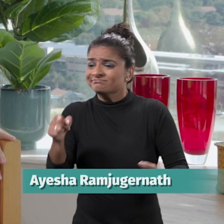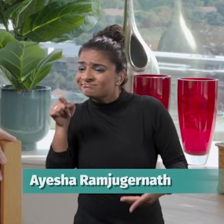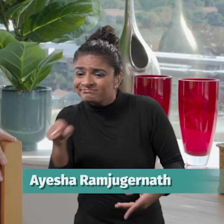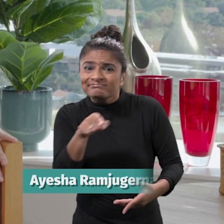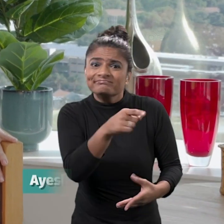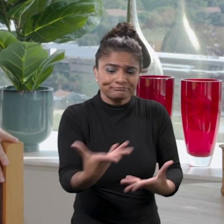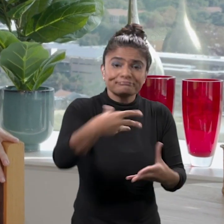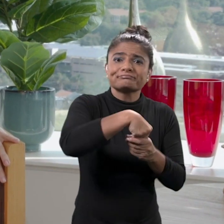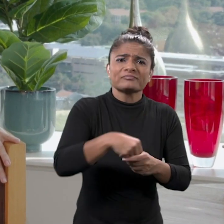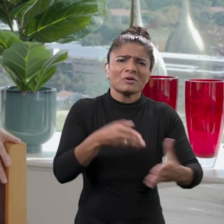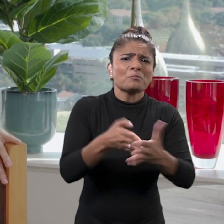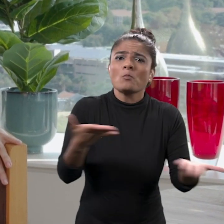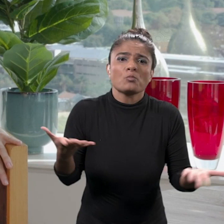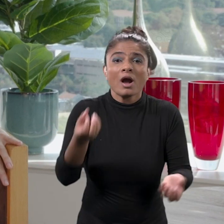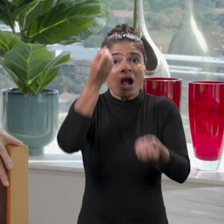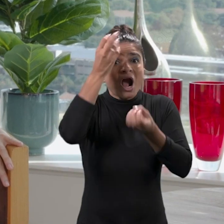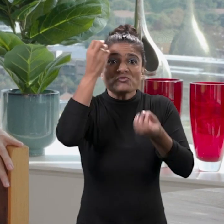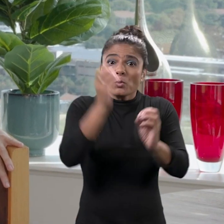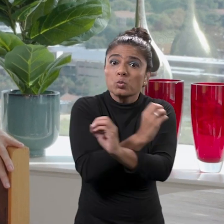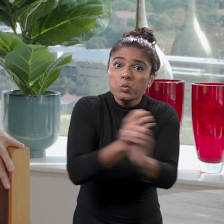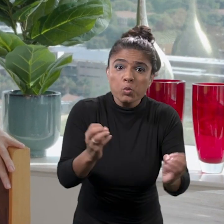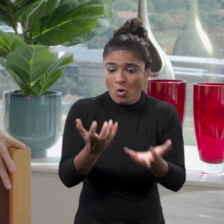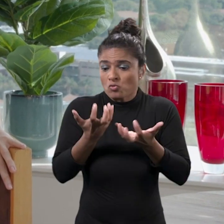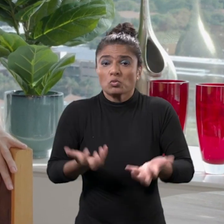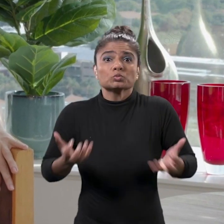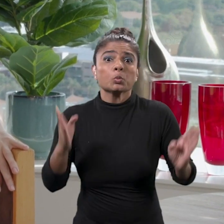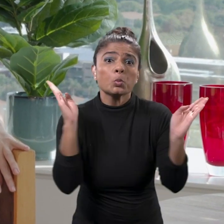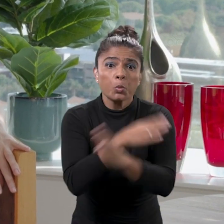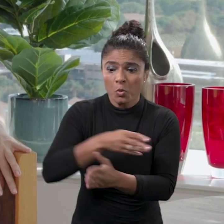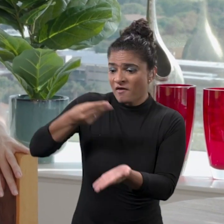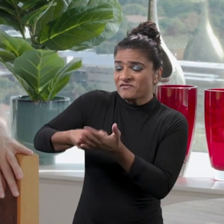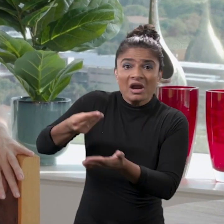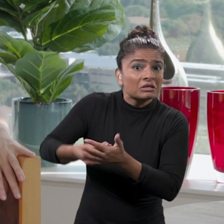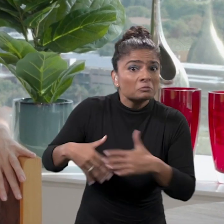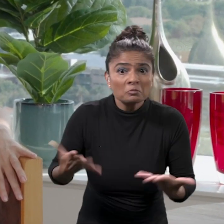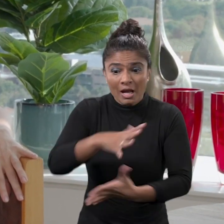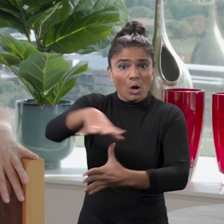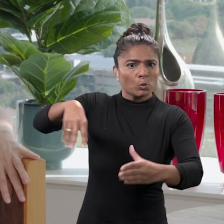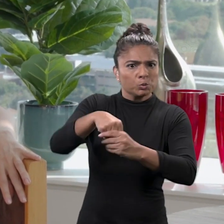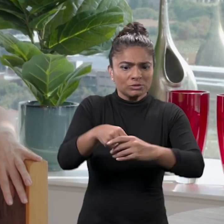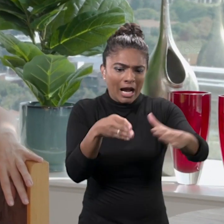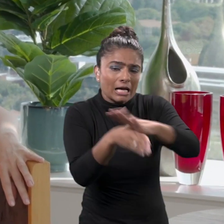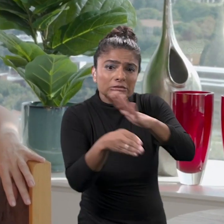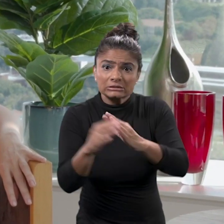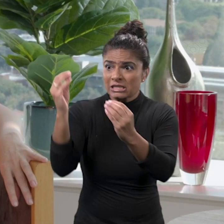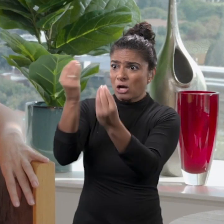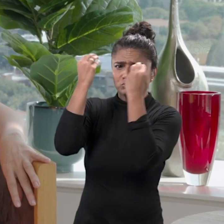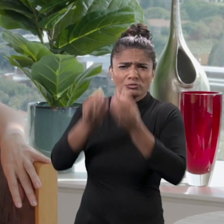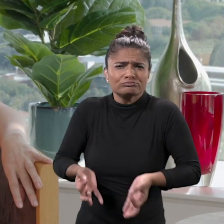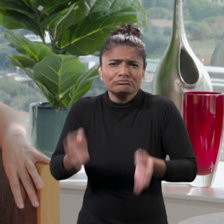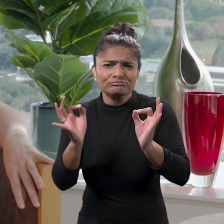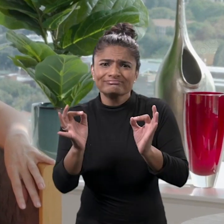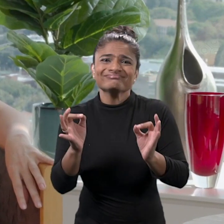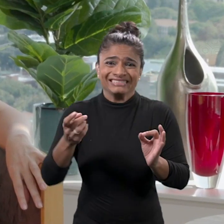hierdie ontledings sluit in die gebrek aan inligting oor regeringshulpbronne en befondsing, insluiting, toeganklikheid, gebrek aan